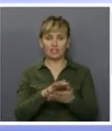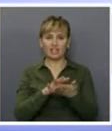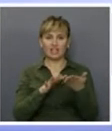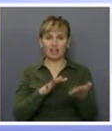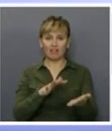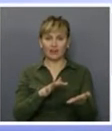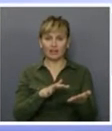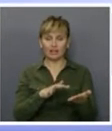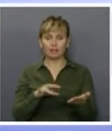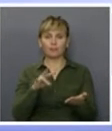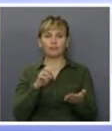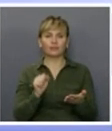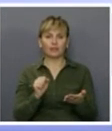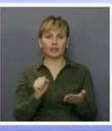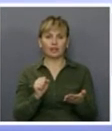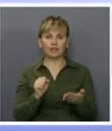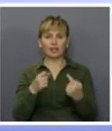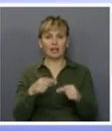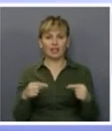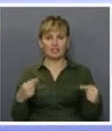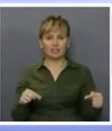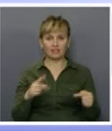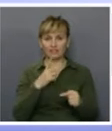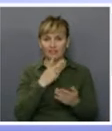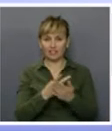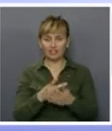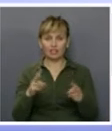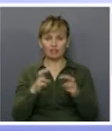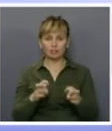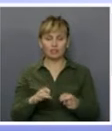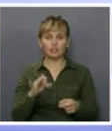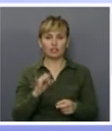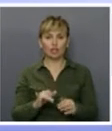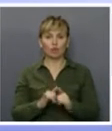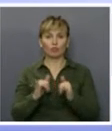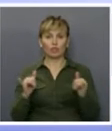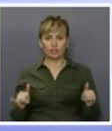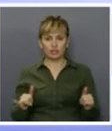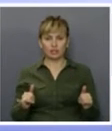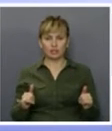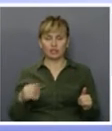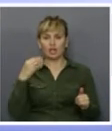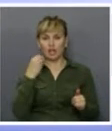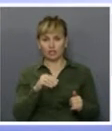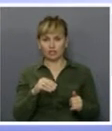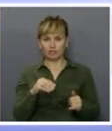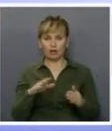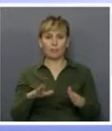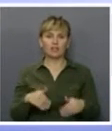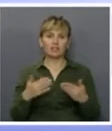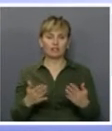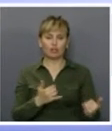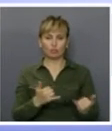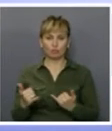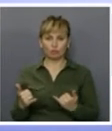на те или иные виды экспертиз. И в том числе увеличилось качество предоставляемых